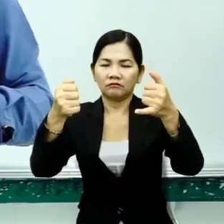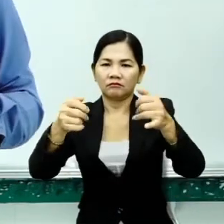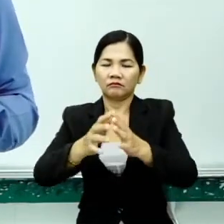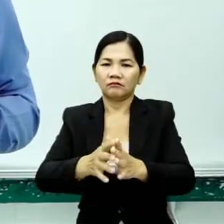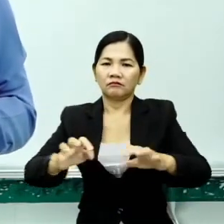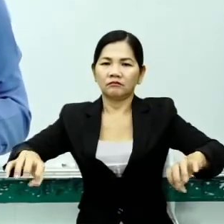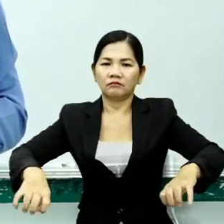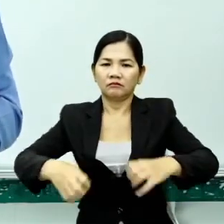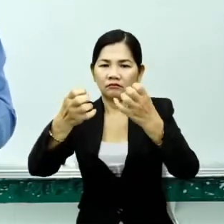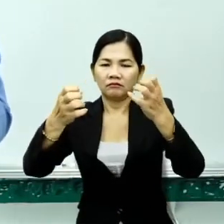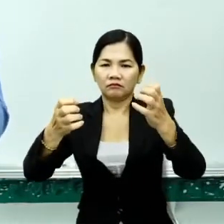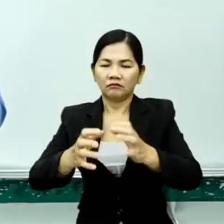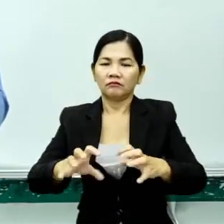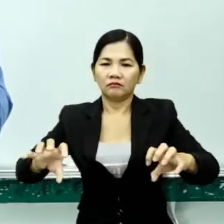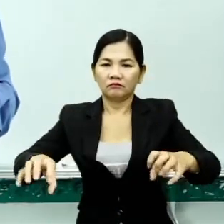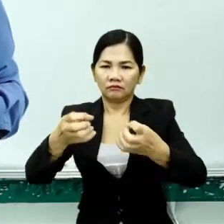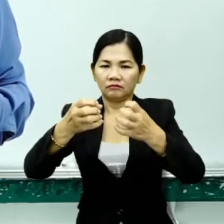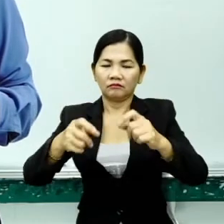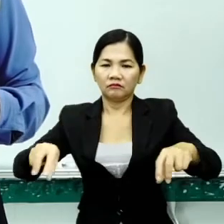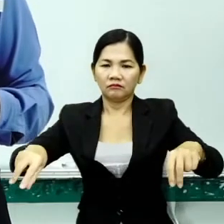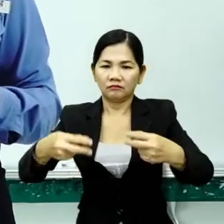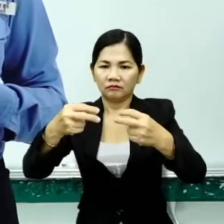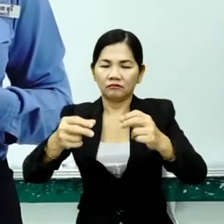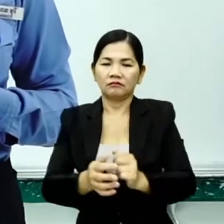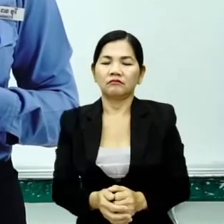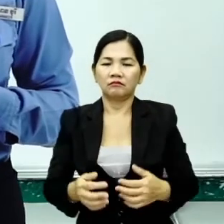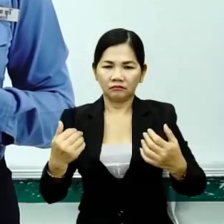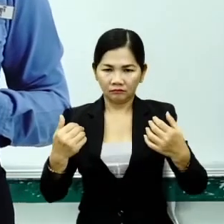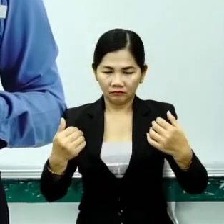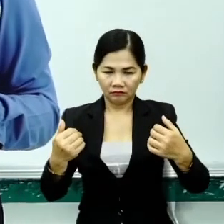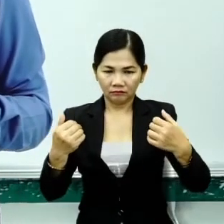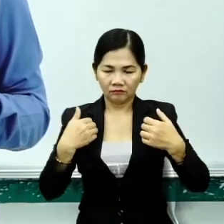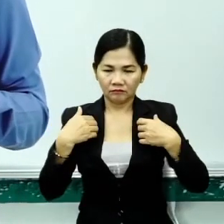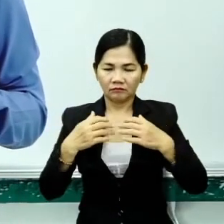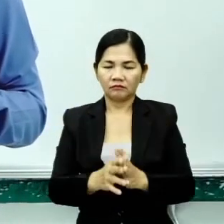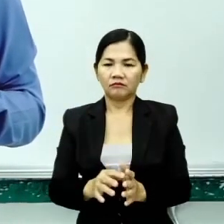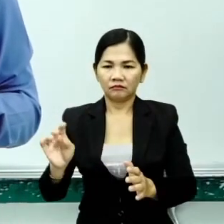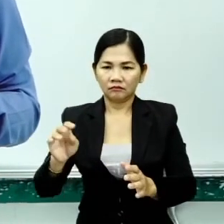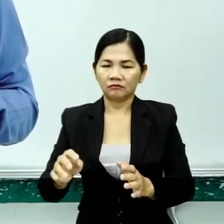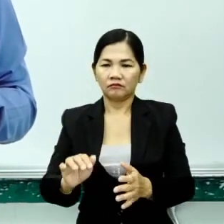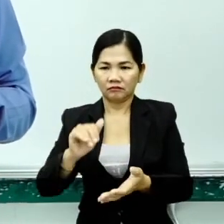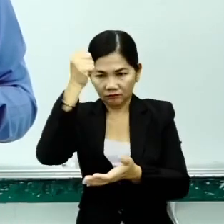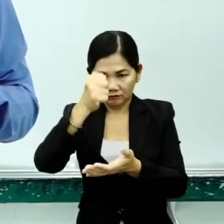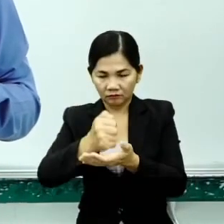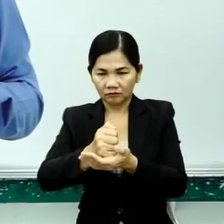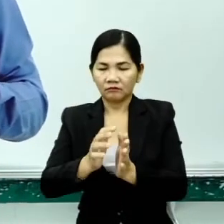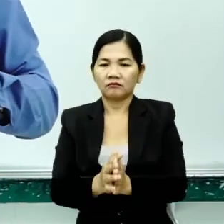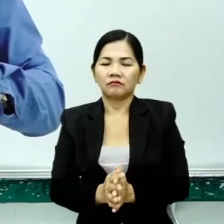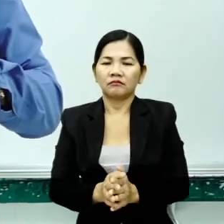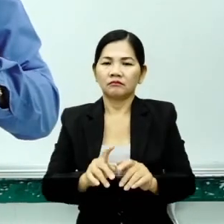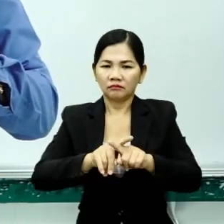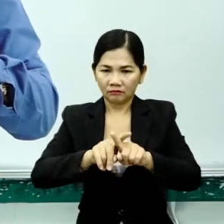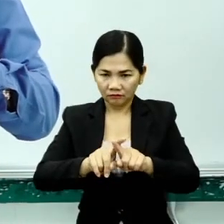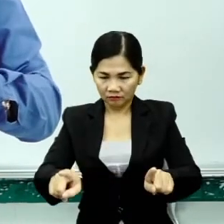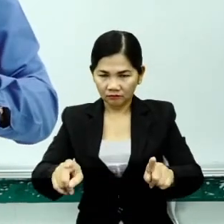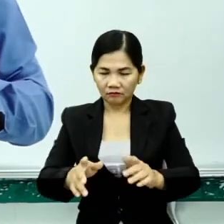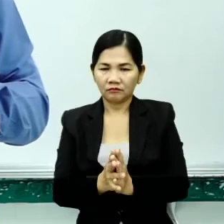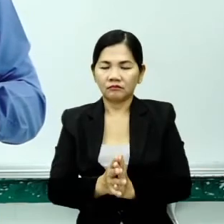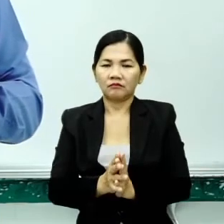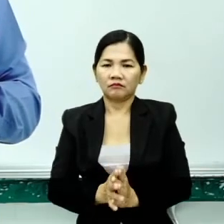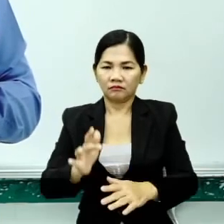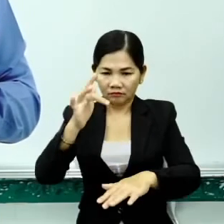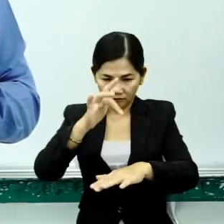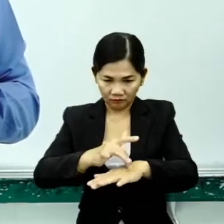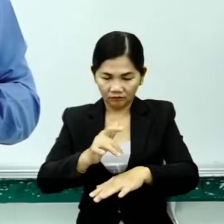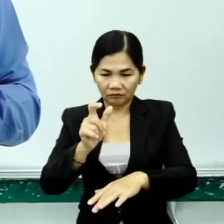bằng có ruột nát cha đòi dương cha anh chẳng còn tự đăng thà cha sát miên pho bị giáo cha nà cha bên tái việc có ăn miên pho